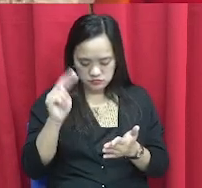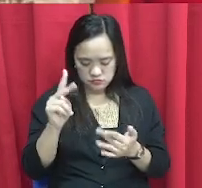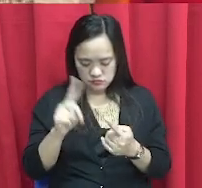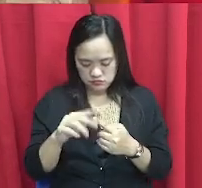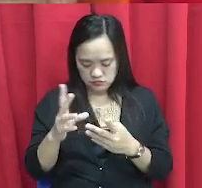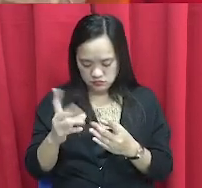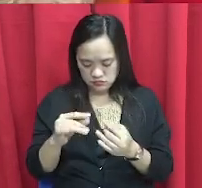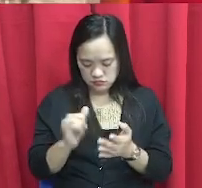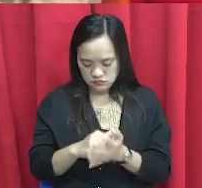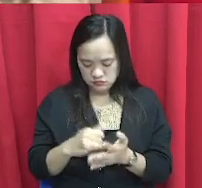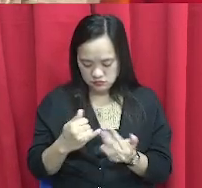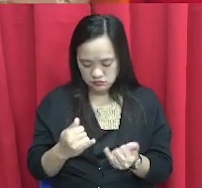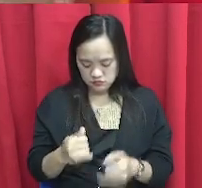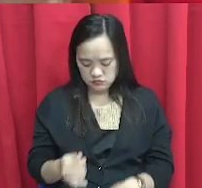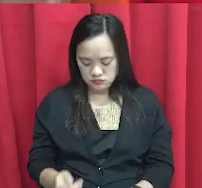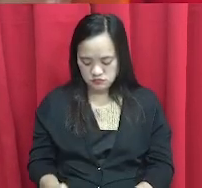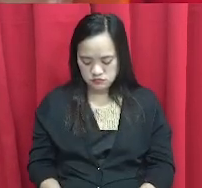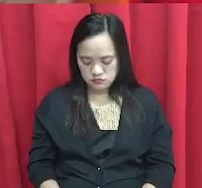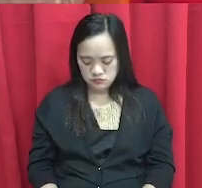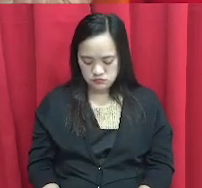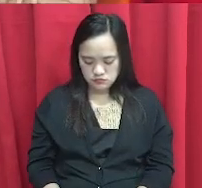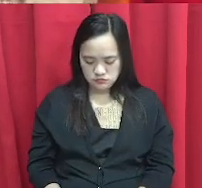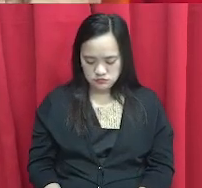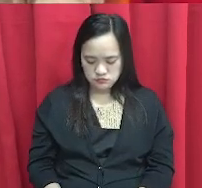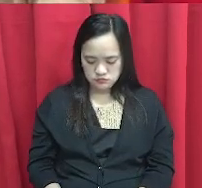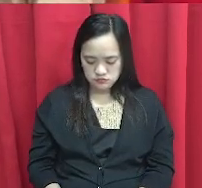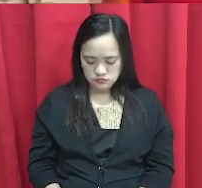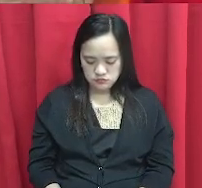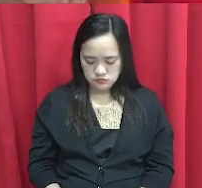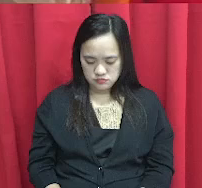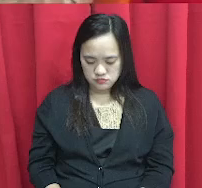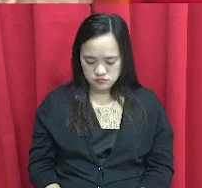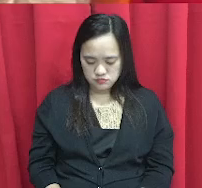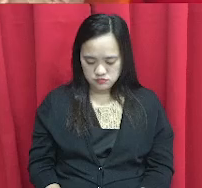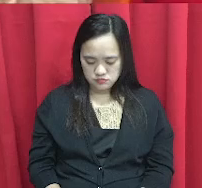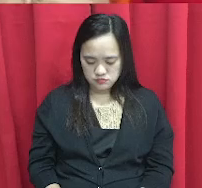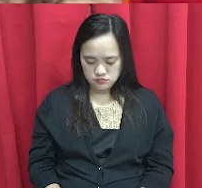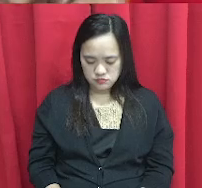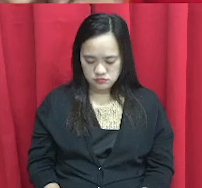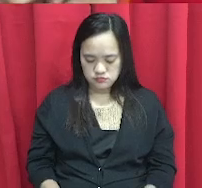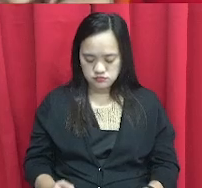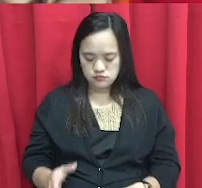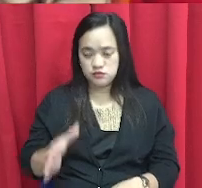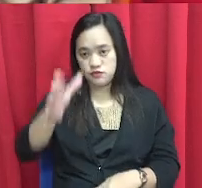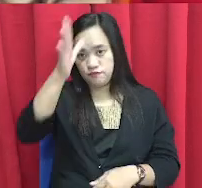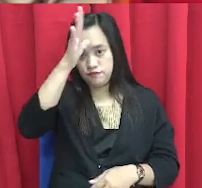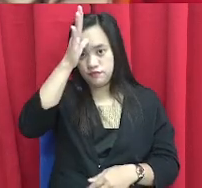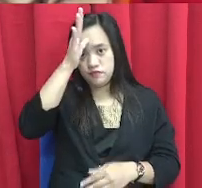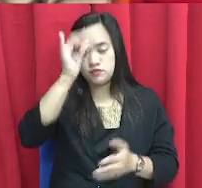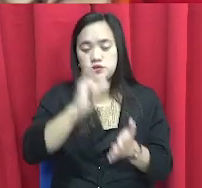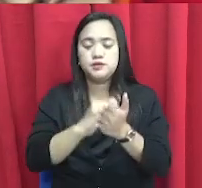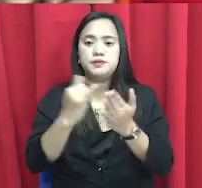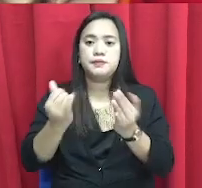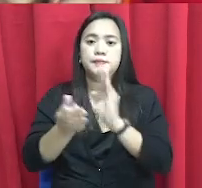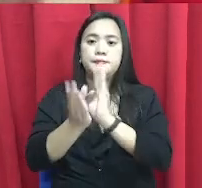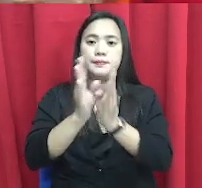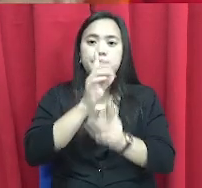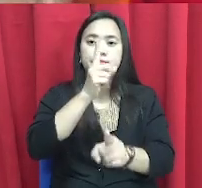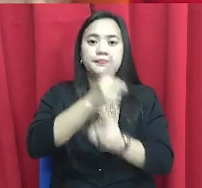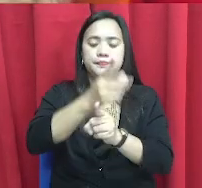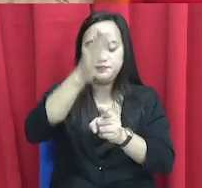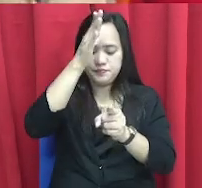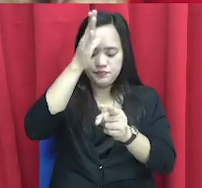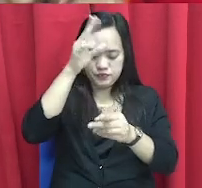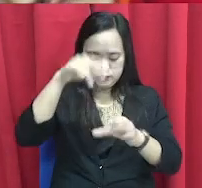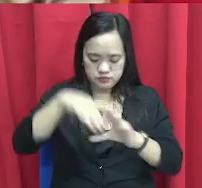yun doon mo ngayon Tatay doon mo ngayon ah Patunayan na ikaw ay tatay sa loob ng tahanan